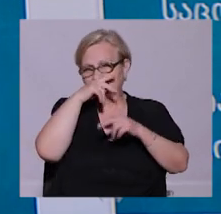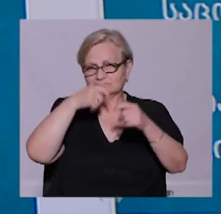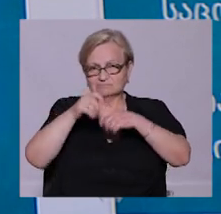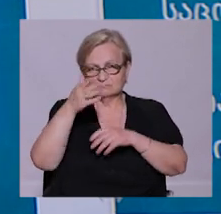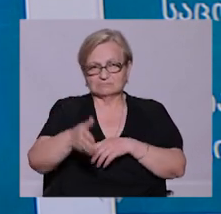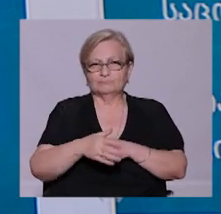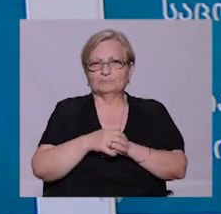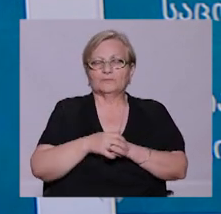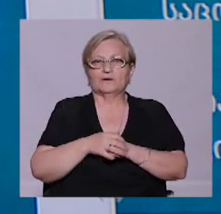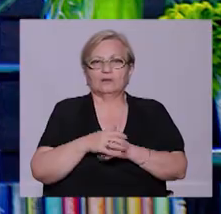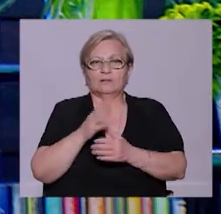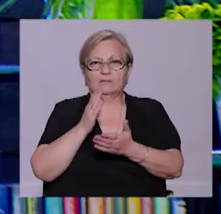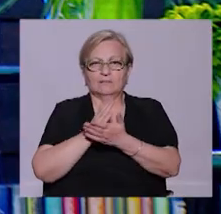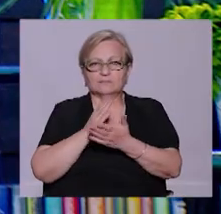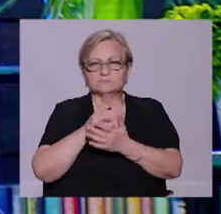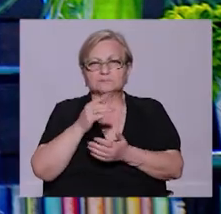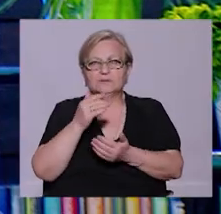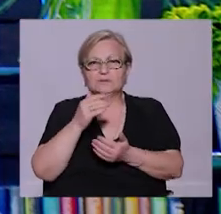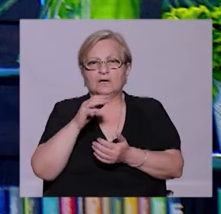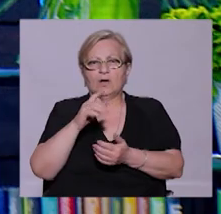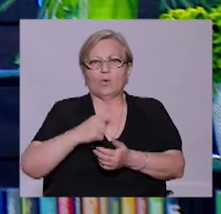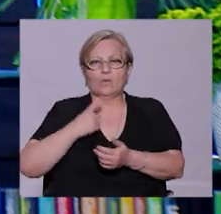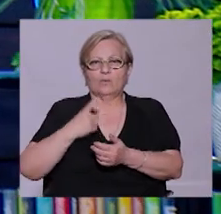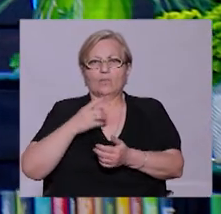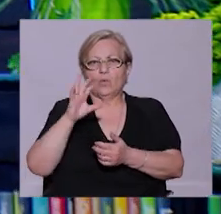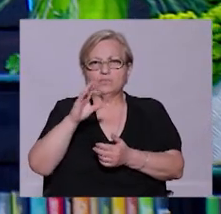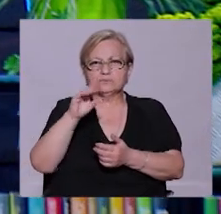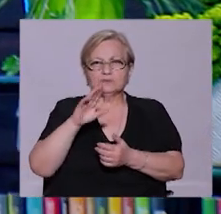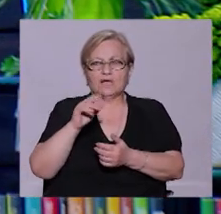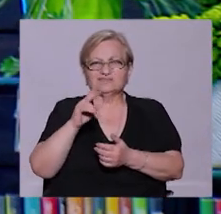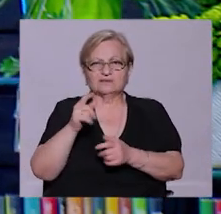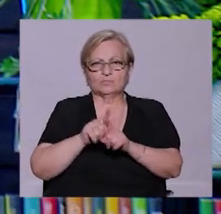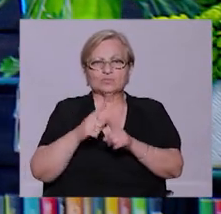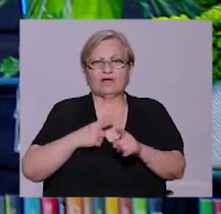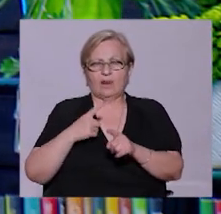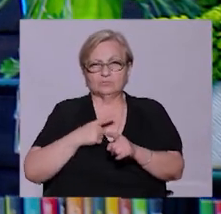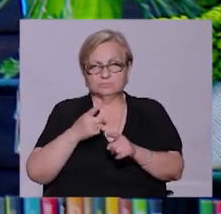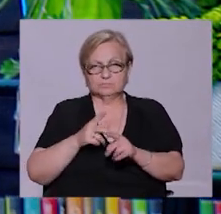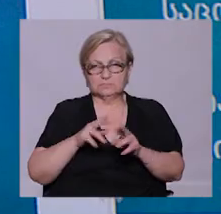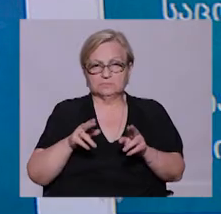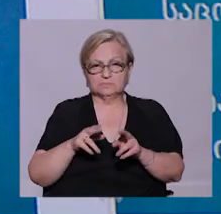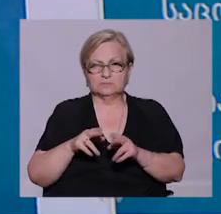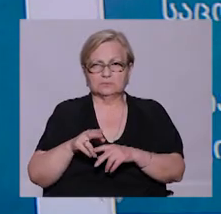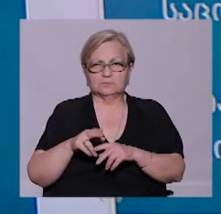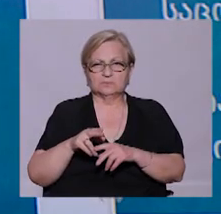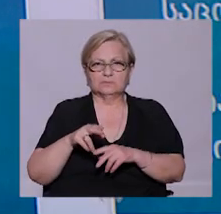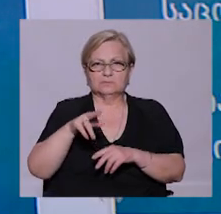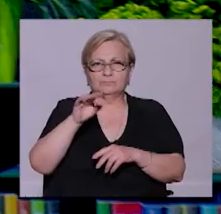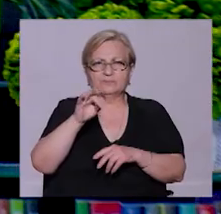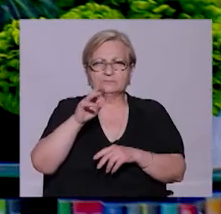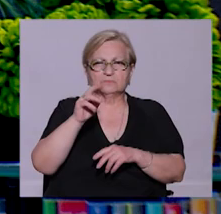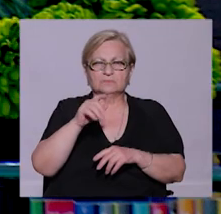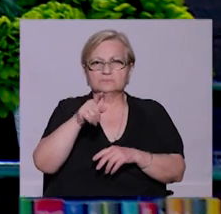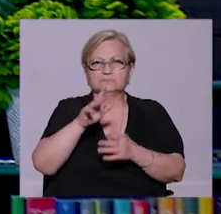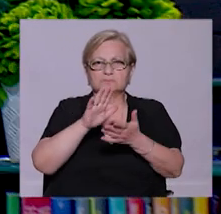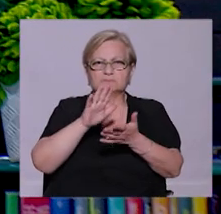შედგენილობას, აგებულებას და ასევე თვისებებს. ოსტატ იგივეა, რაც ხელოსანი. პირი წაუხდინა, პირი